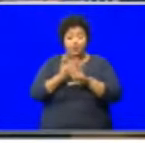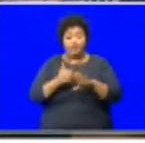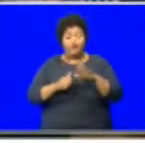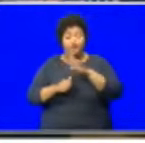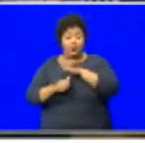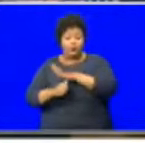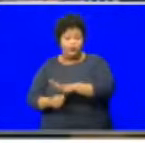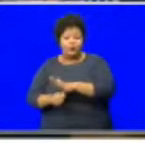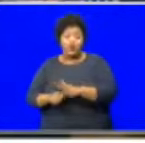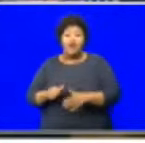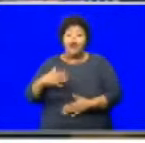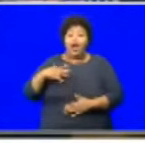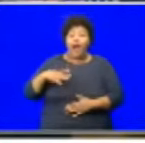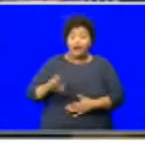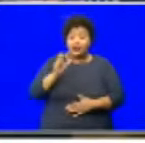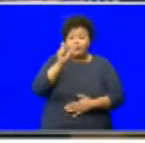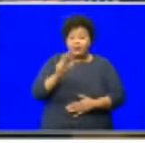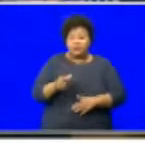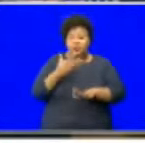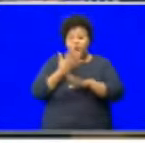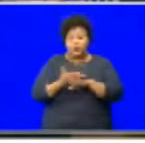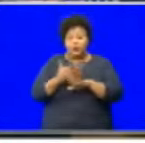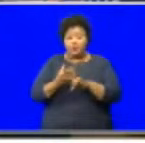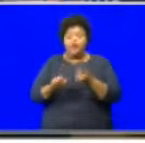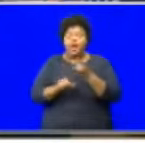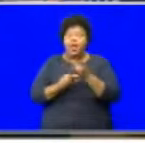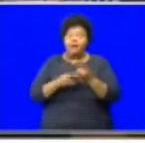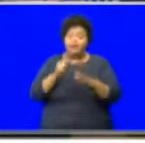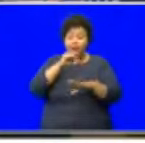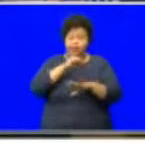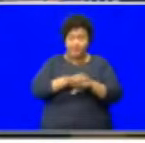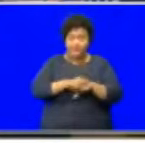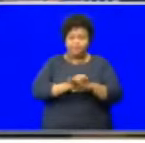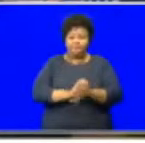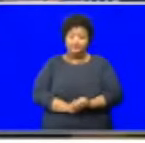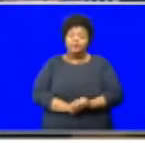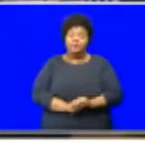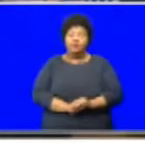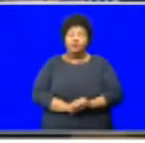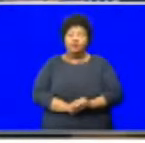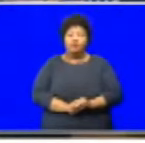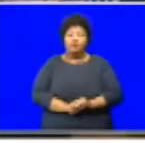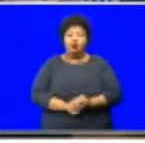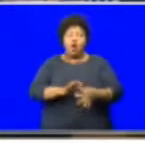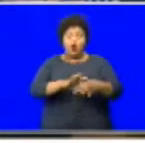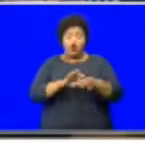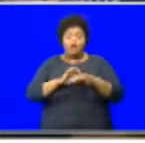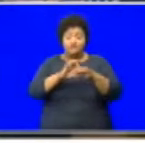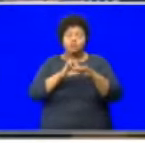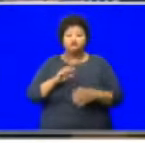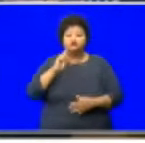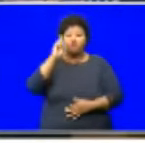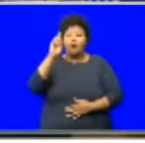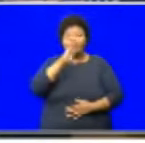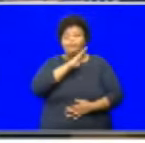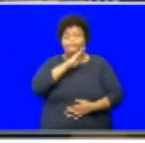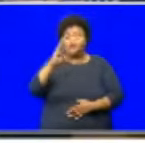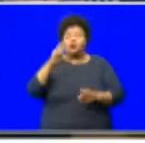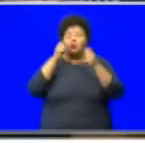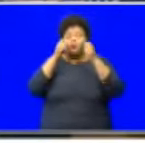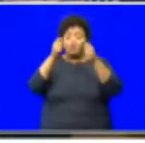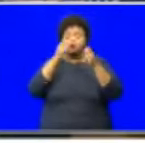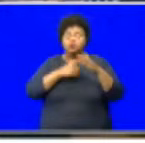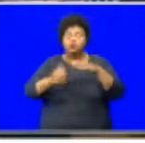bakhone kusitalo yolohlukubetekile. Loku kuvetwe ngilobuke umkhankaso we 1 billion rising elivekatini leAfrika